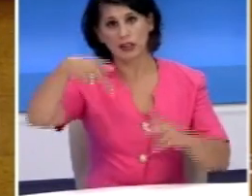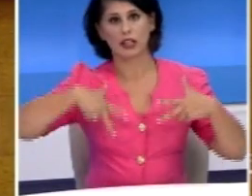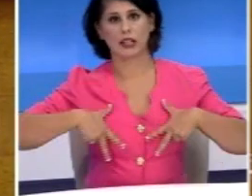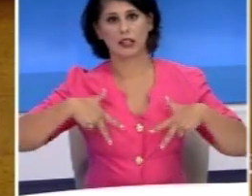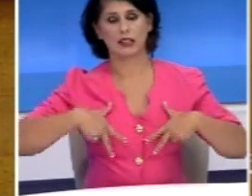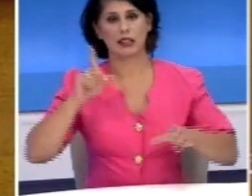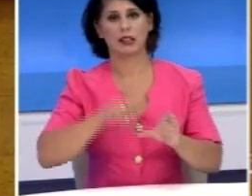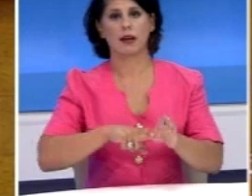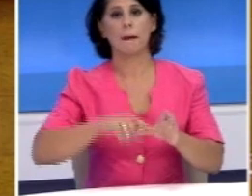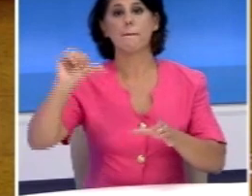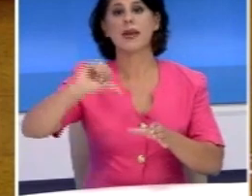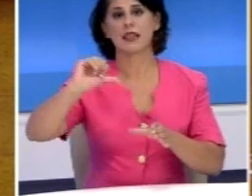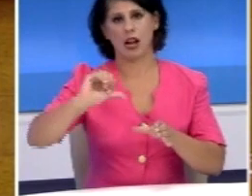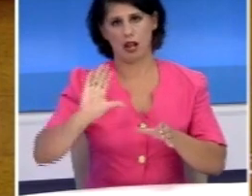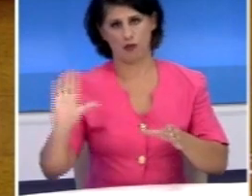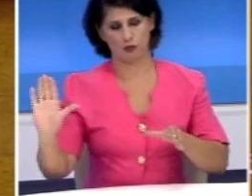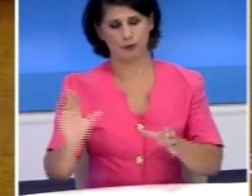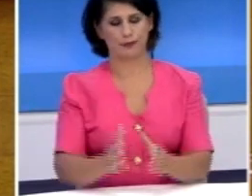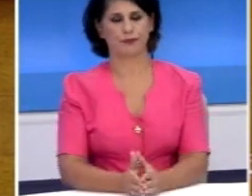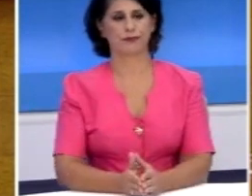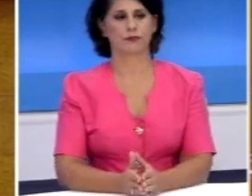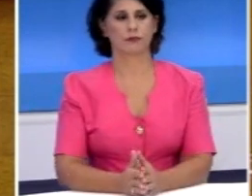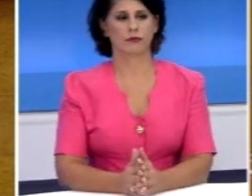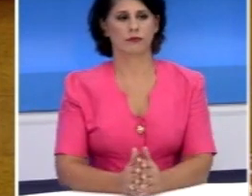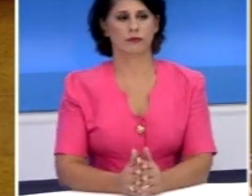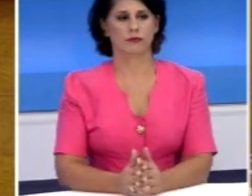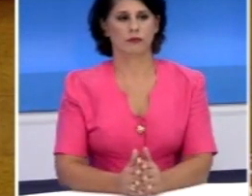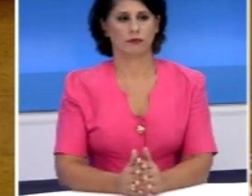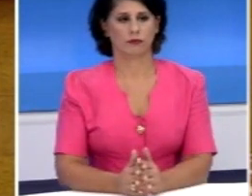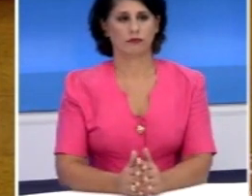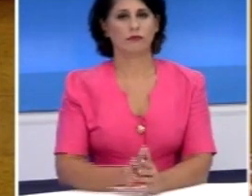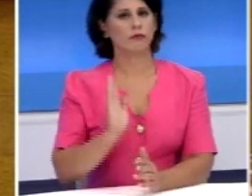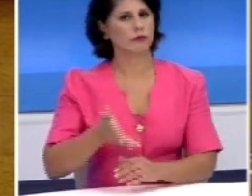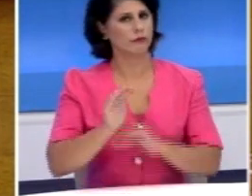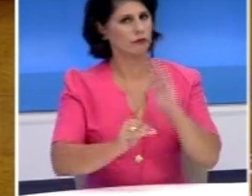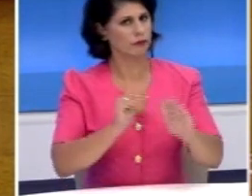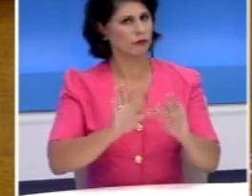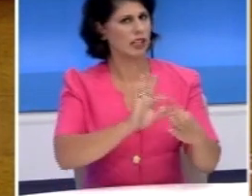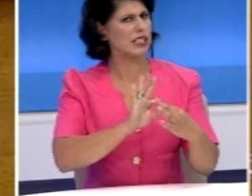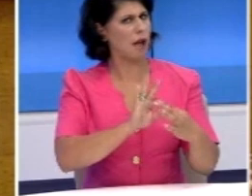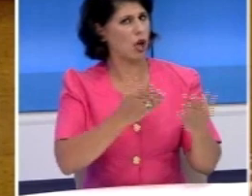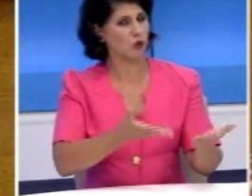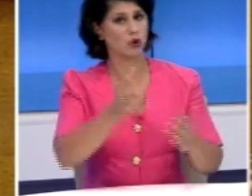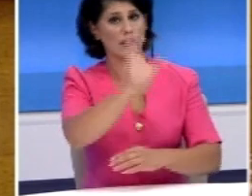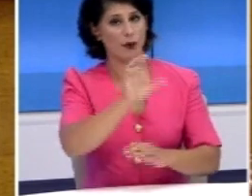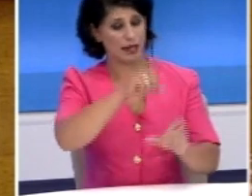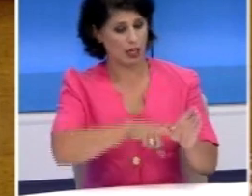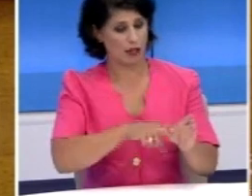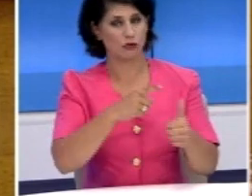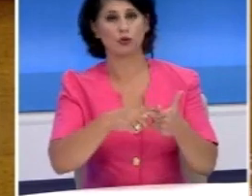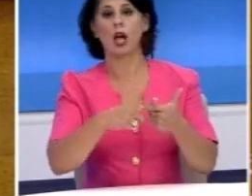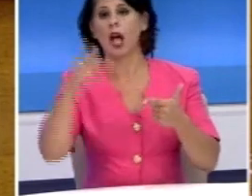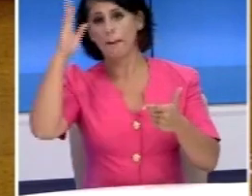κρατική εταιρεία πετρελαίου. Μπορείτε να ρωτήσετε και τους συμμάχους σας, την Ευρωπαϊκή Ένωση,